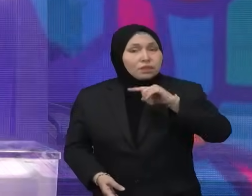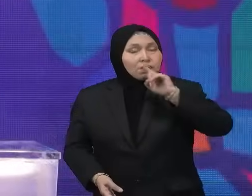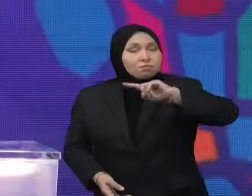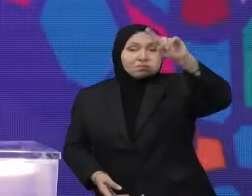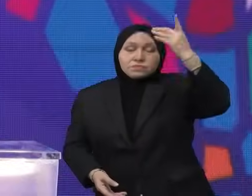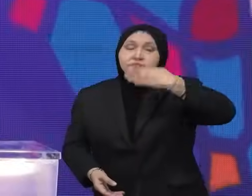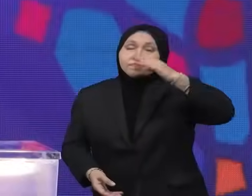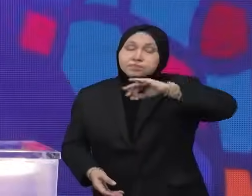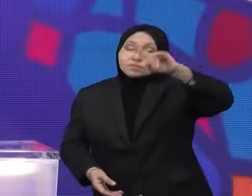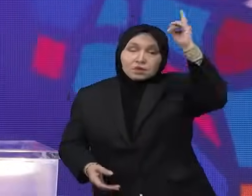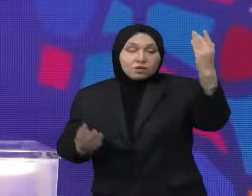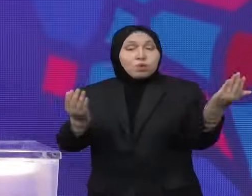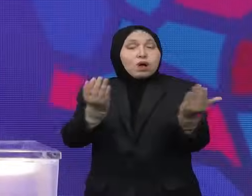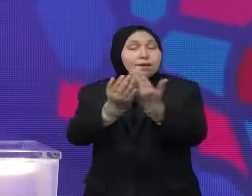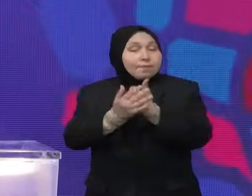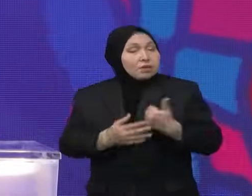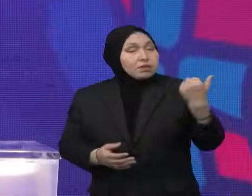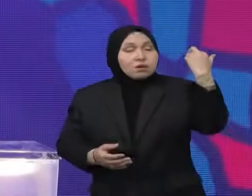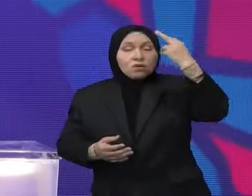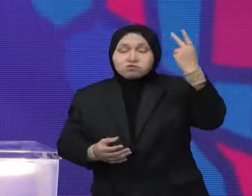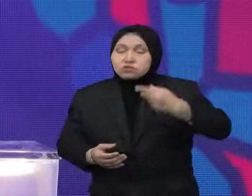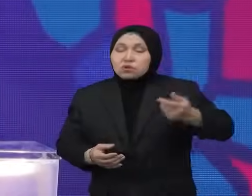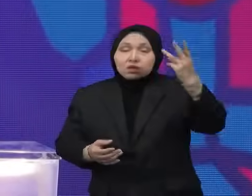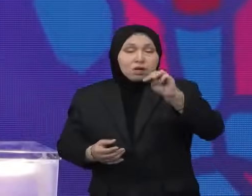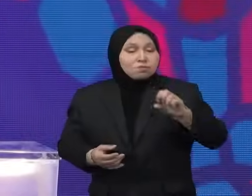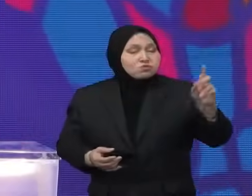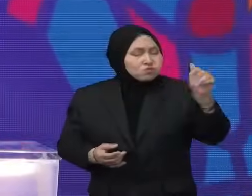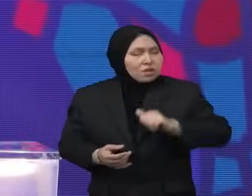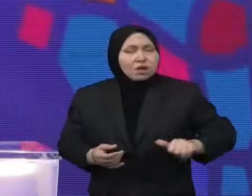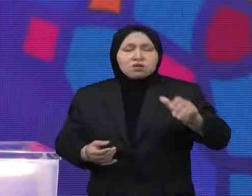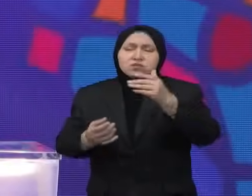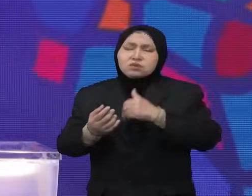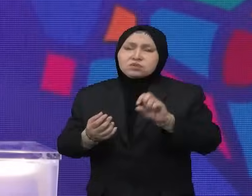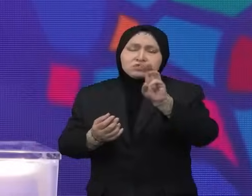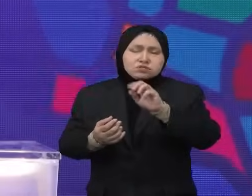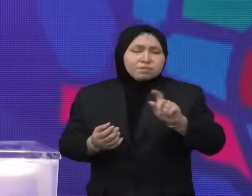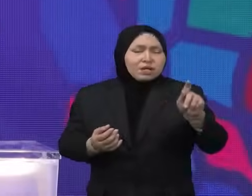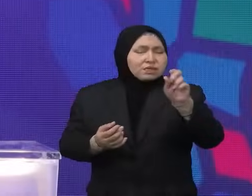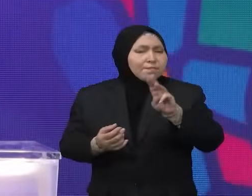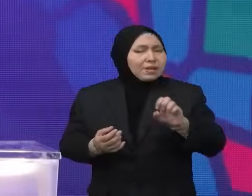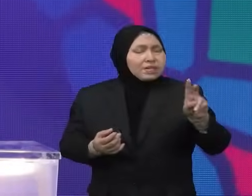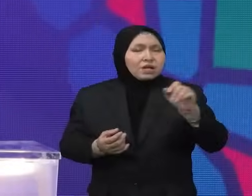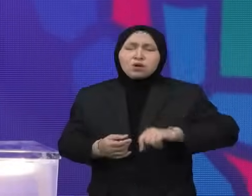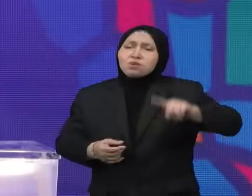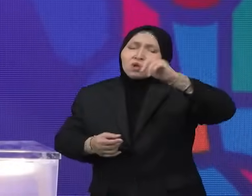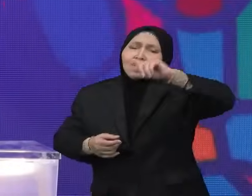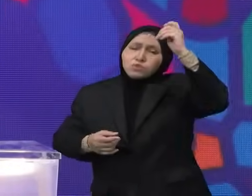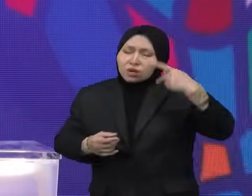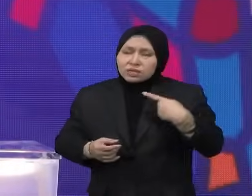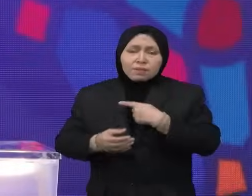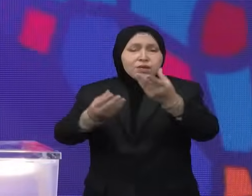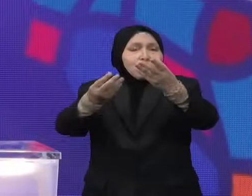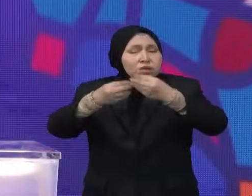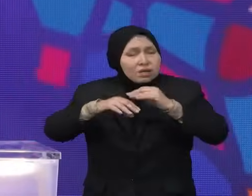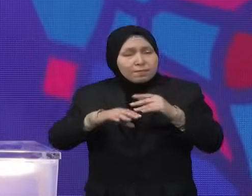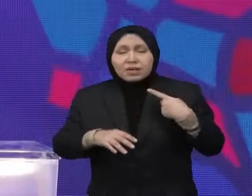Bismillahirrahmanirrahim. Alhamdulillah rabbil alamin wassalatu wassalamu ala asyrafil mursalin. Rabbana afrigh alaina sabran wa tsabbit aqdamana. Ya Allah, ya Tuhan kami, kurniakanlah